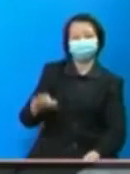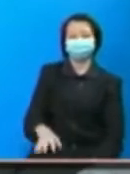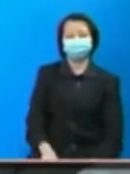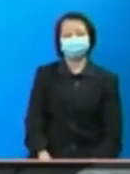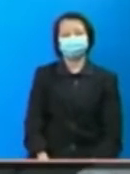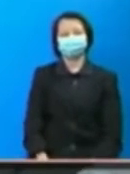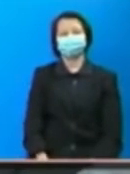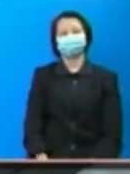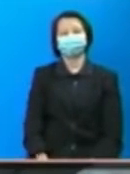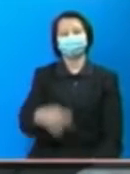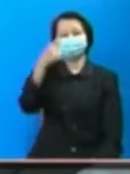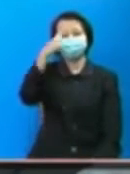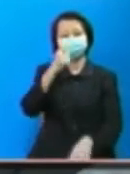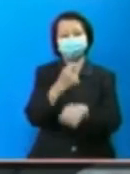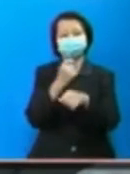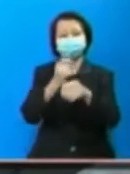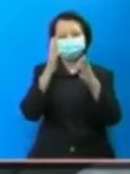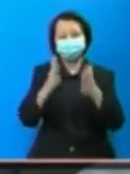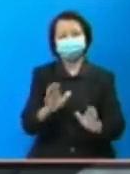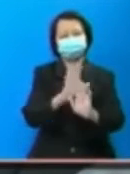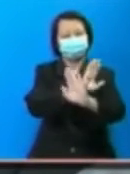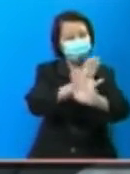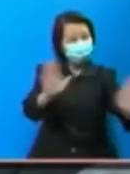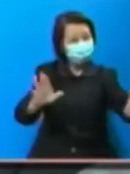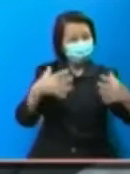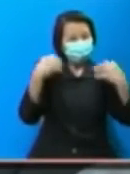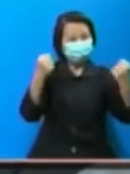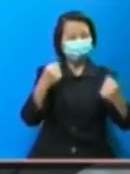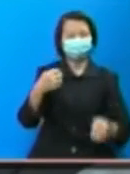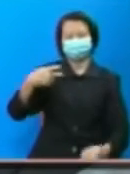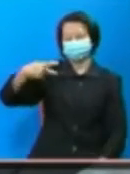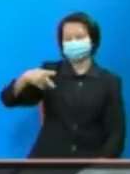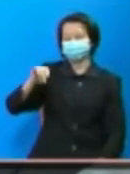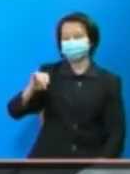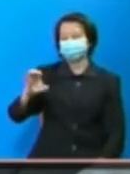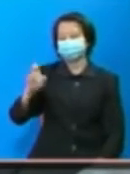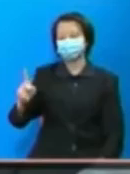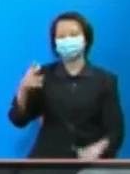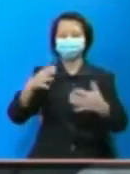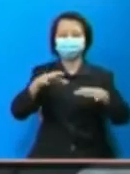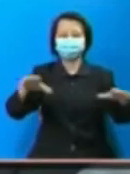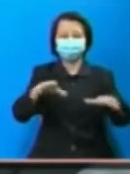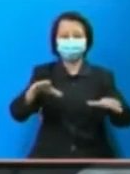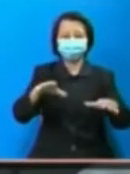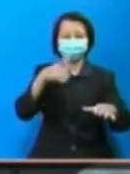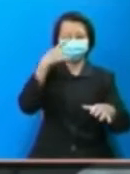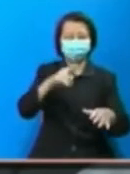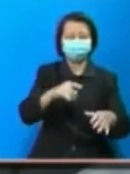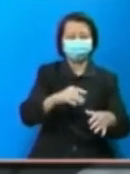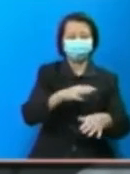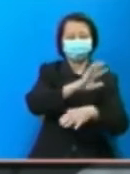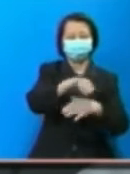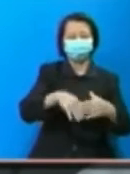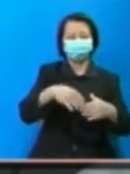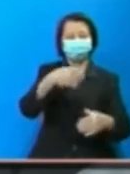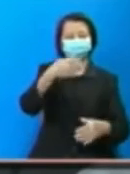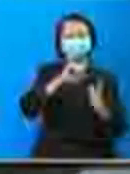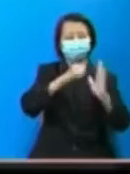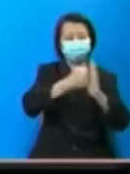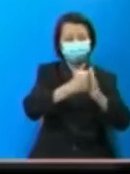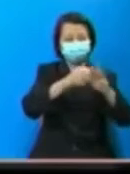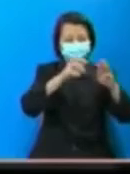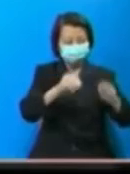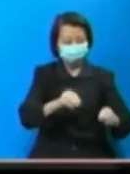Hai lagi petugas bukan kesehatan pula juga telah melaksanakan program mobilisasi sumber manusia